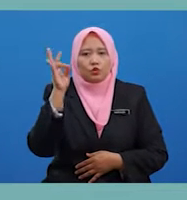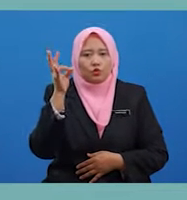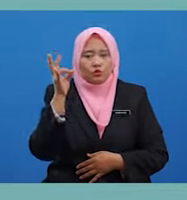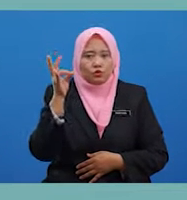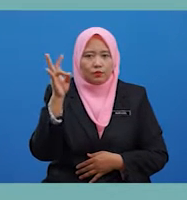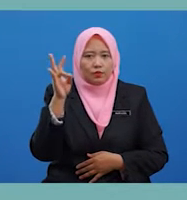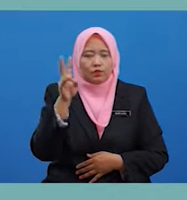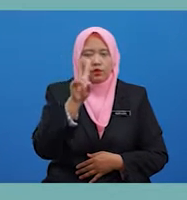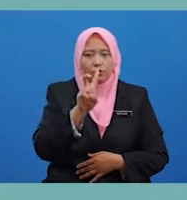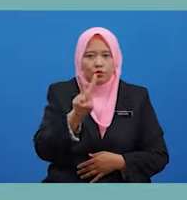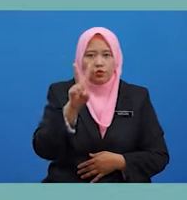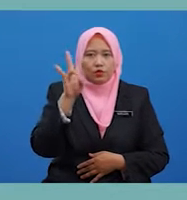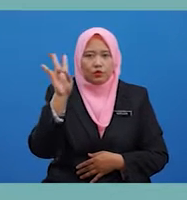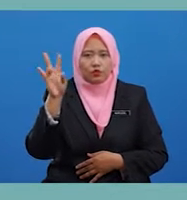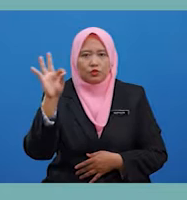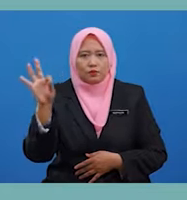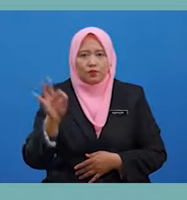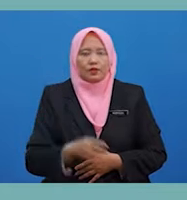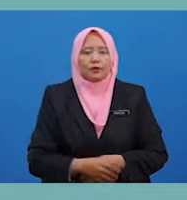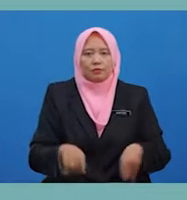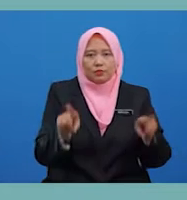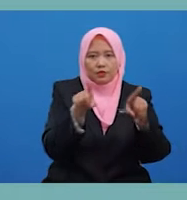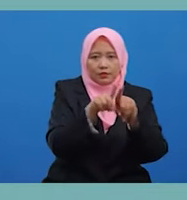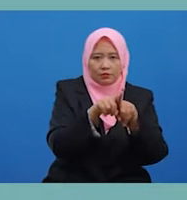17,279 kes, bersamaan